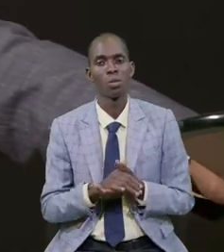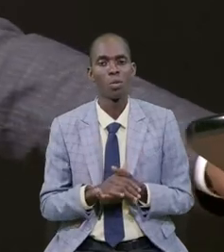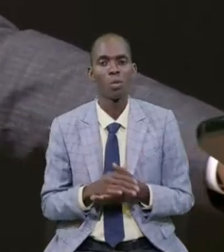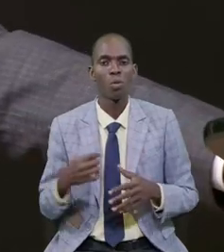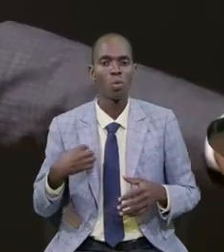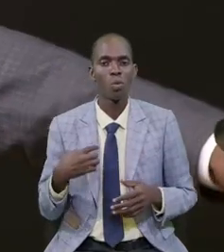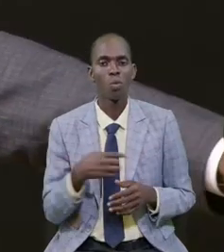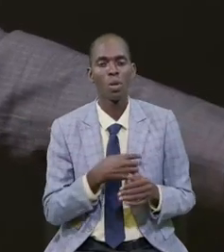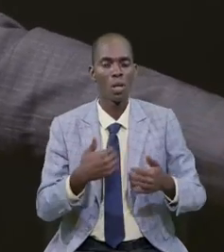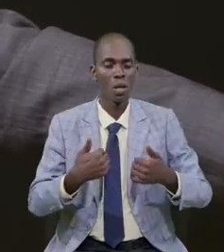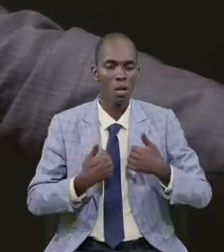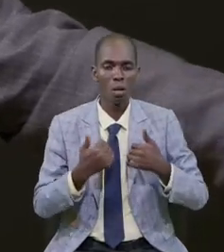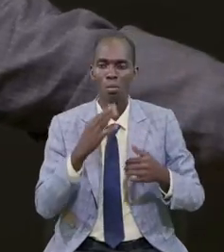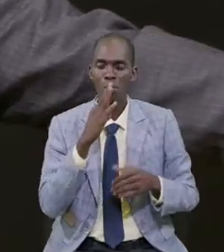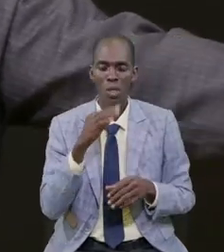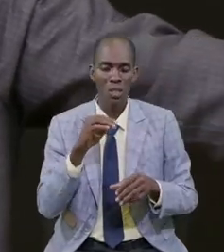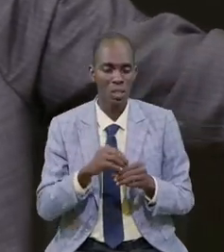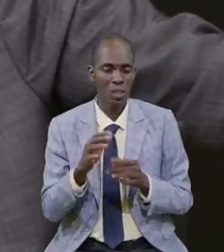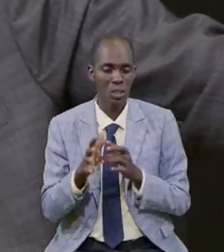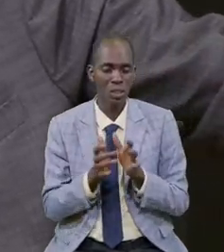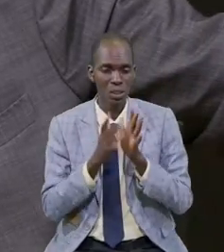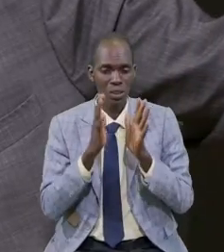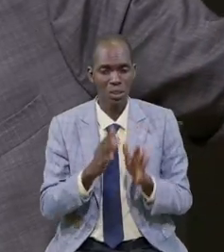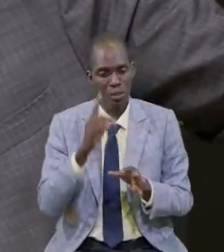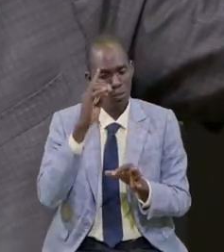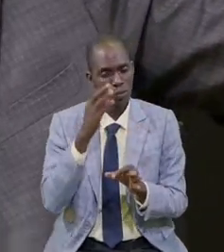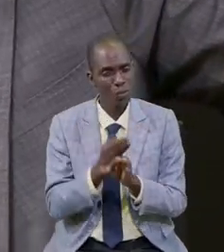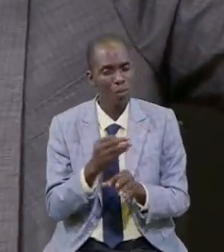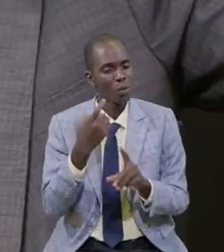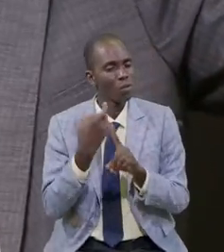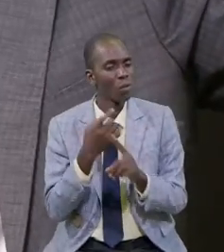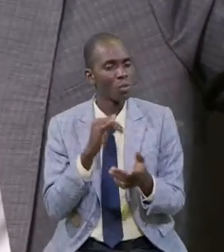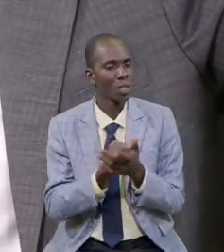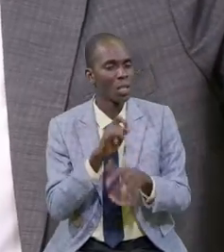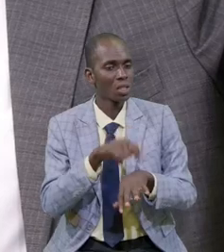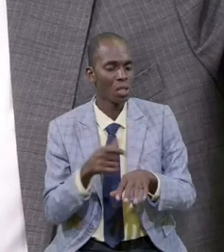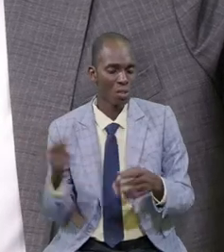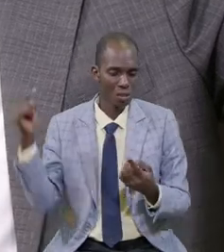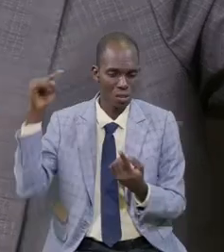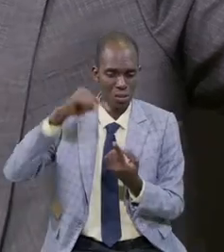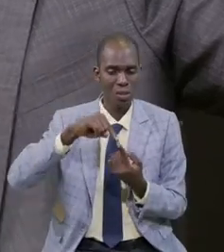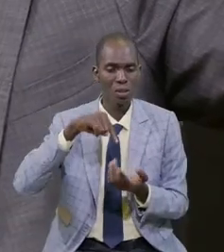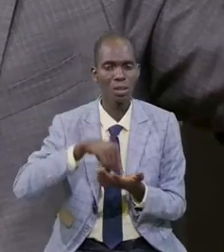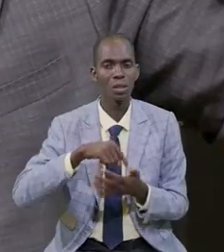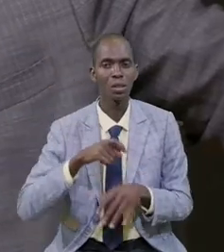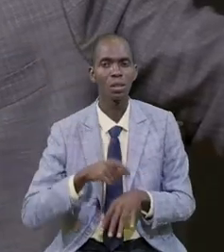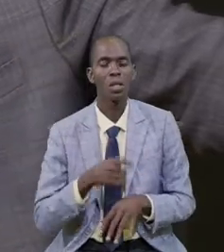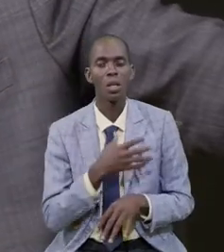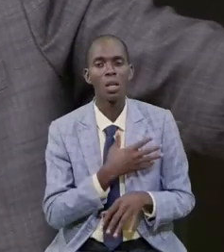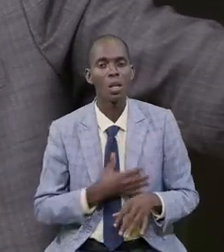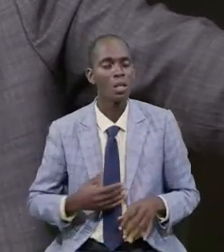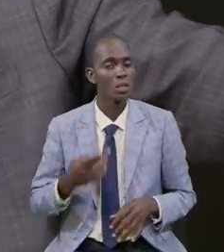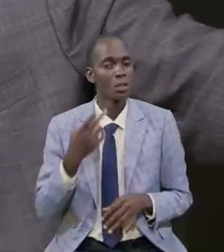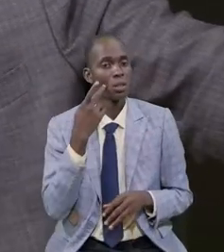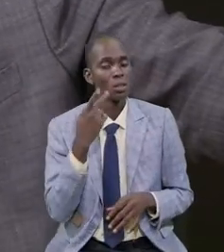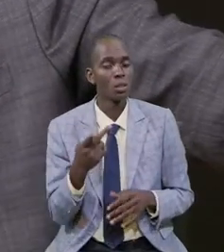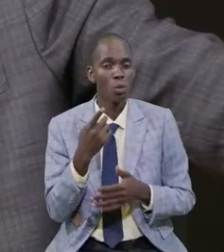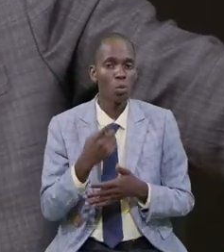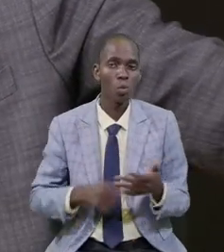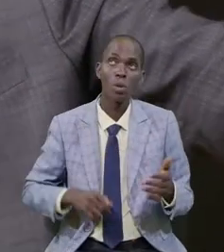on était dans la foi chrétienne depuis ce temps-là, combien d'années maintenant, jusqu'à ce jour. Regardez,